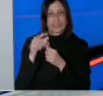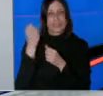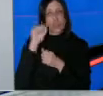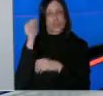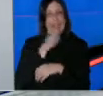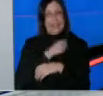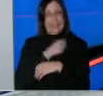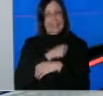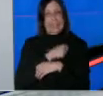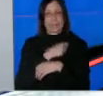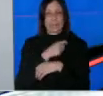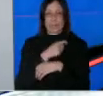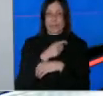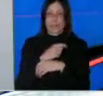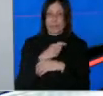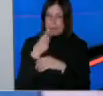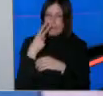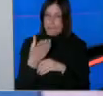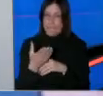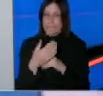לי משהו? כן, בוא נראה את זה. תראו לו, תראו לו.